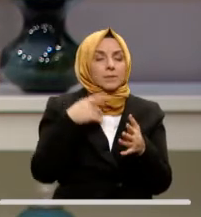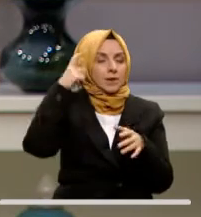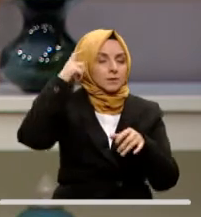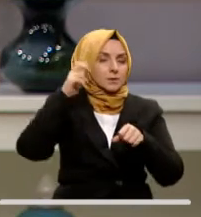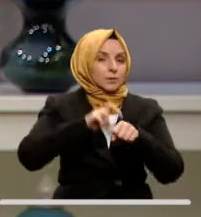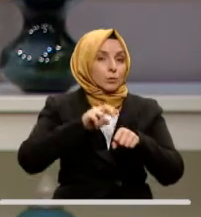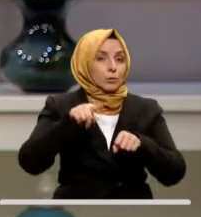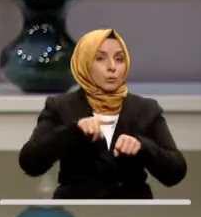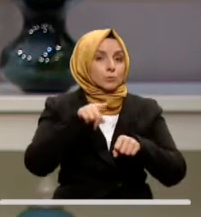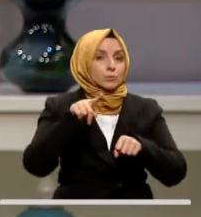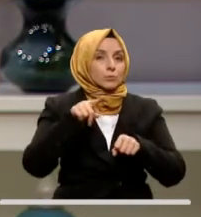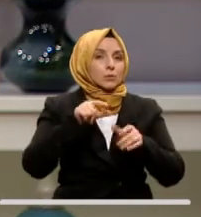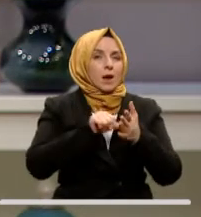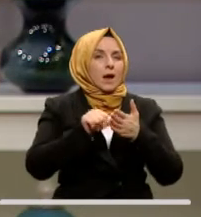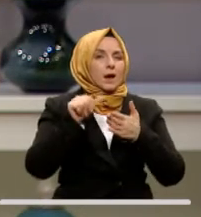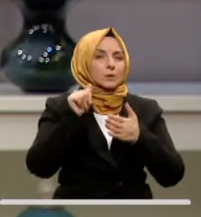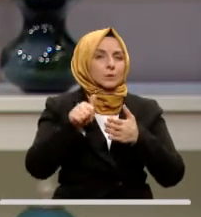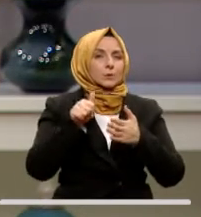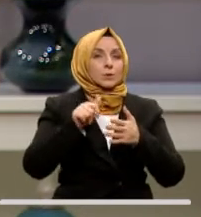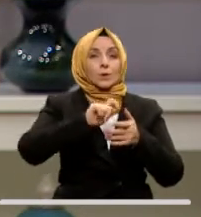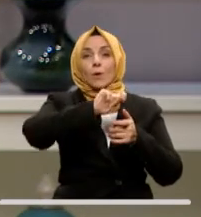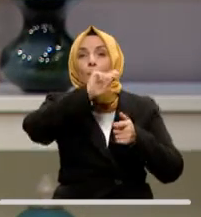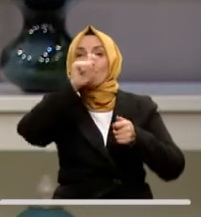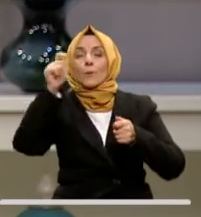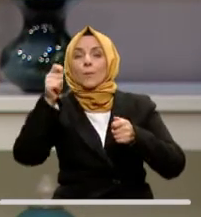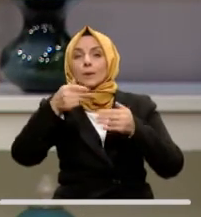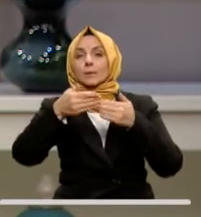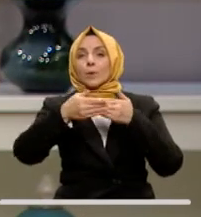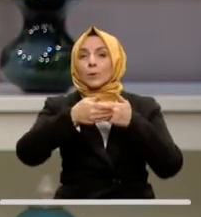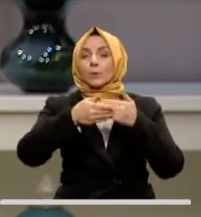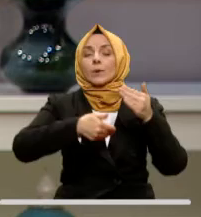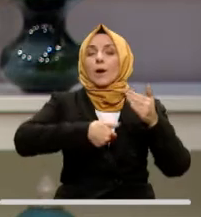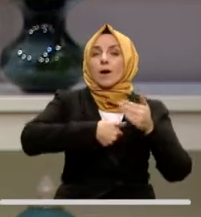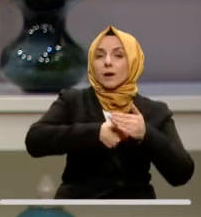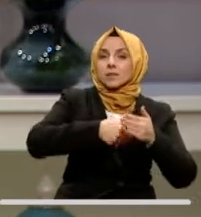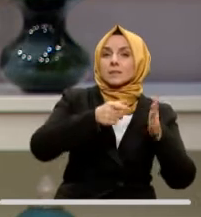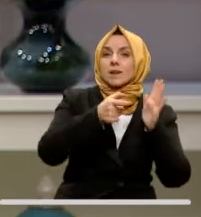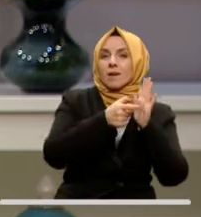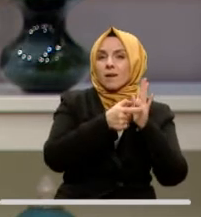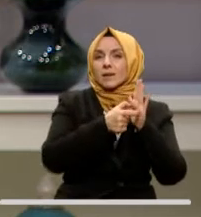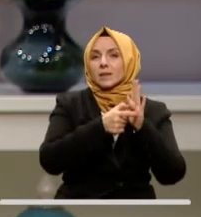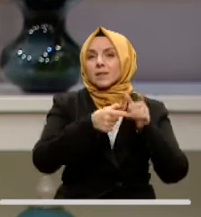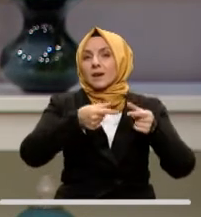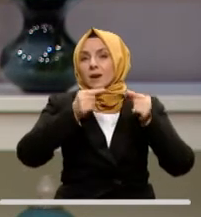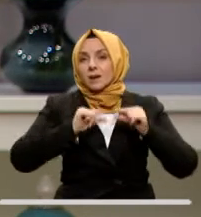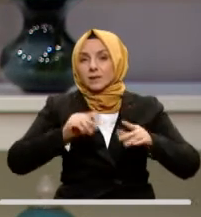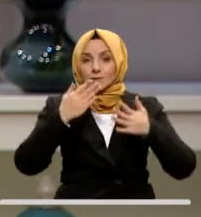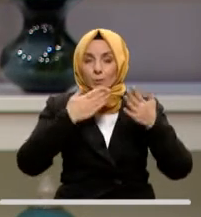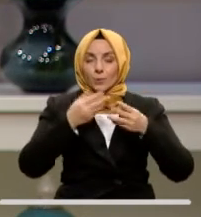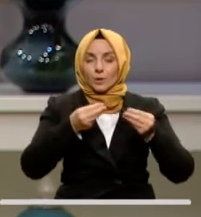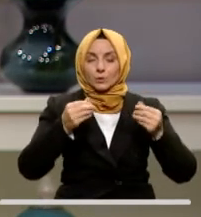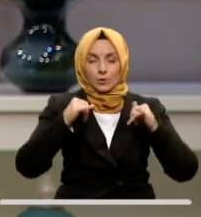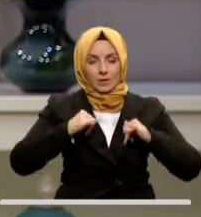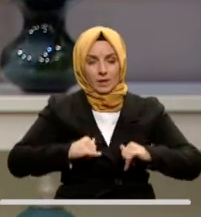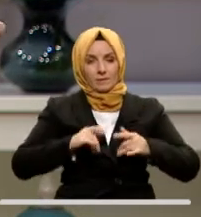onu her gün koparıp böyle önünü arkasını ayeti hadisini arka kısımdaki şeyleri okumak böyle çok keyifli ve hem bir yerde hemde